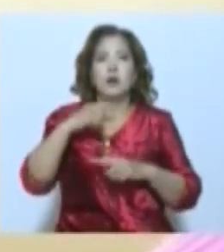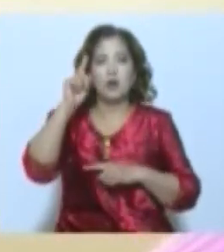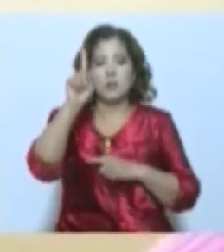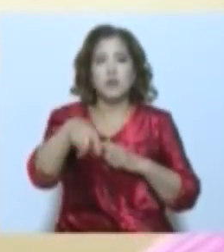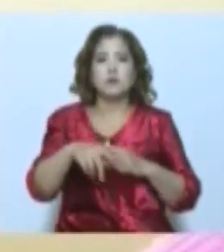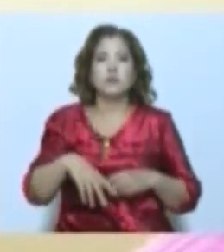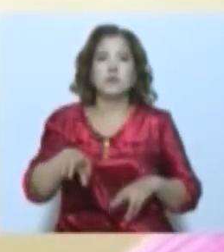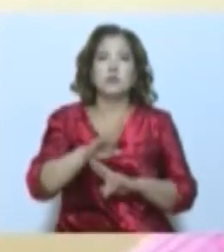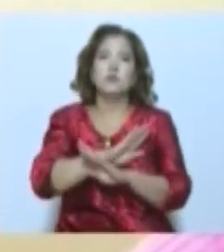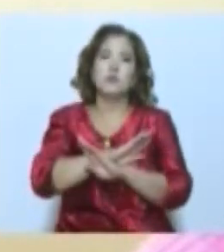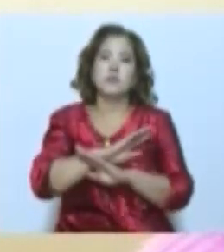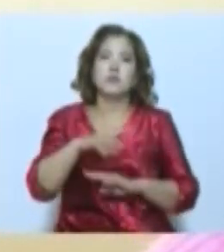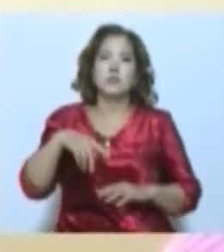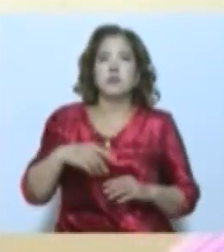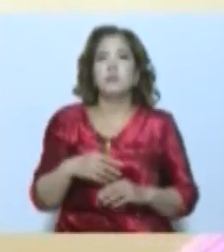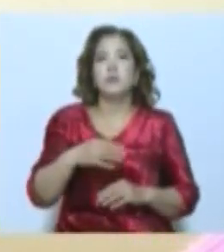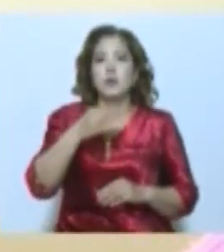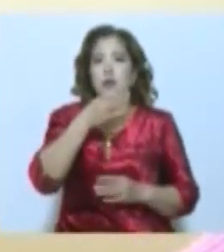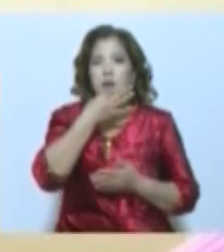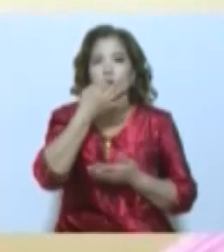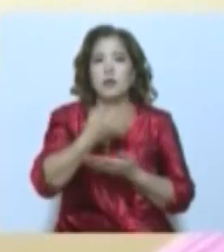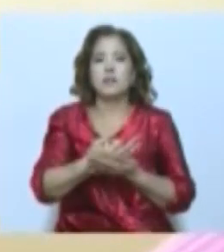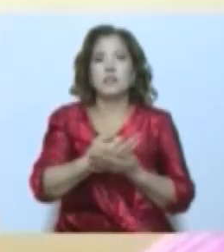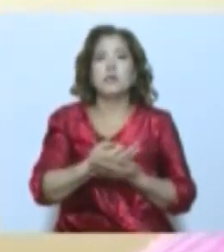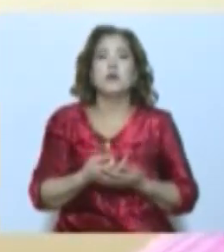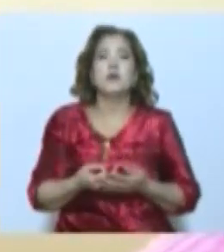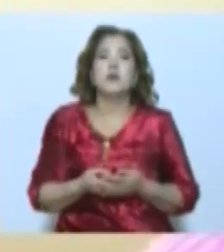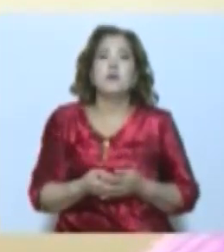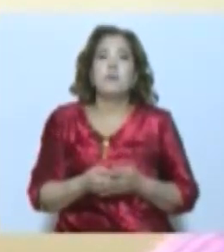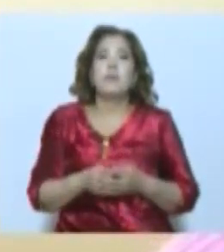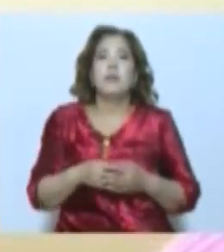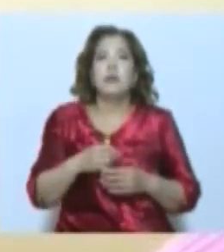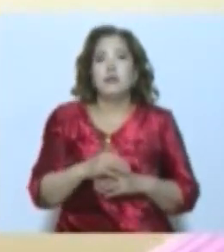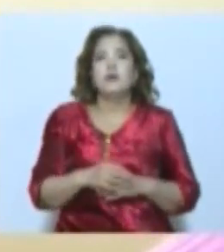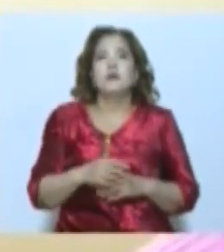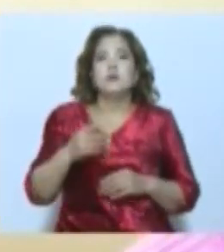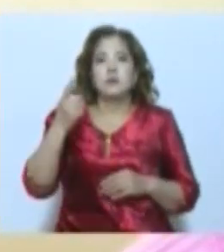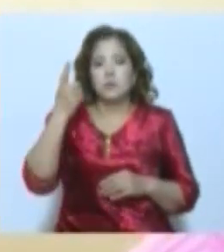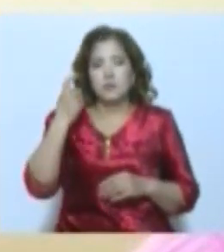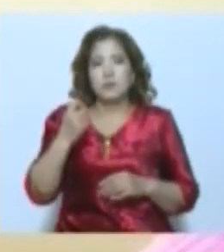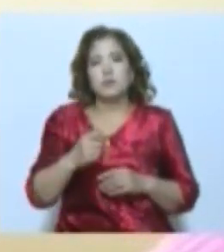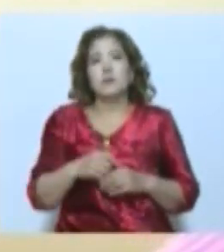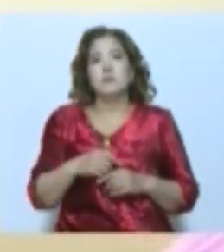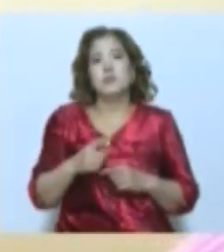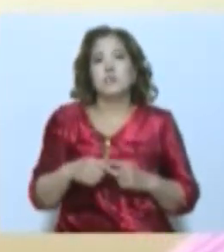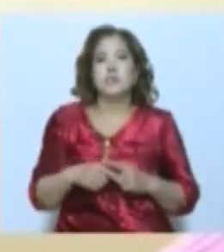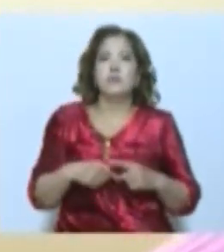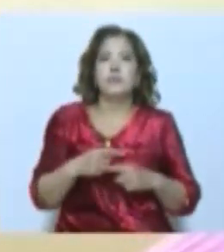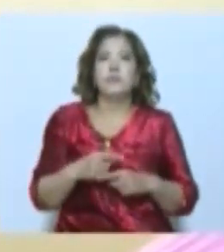ғой. Азғанда өмірің қалып кетті. Сосын келсек деген не болса болсын. Бір жағынан